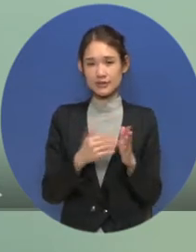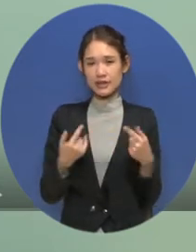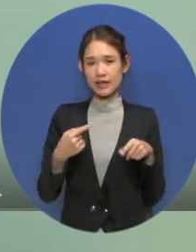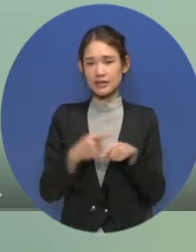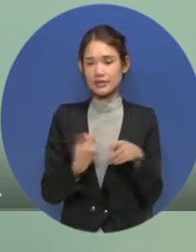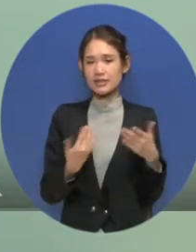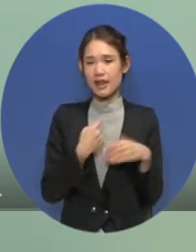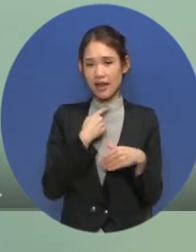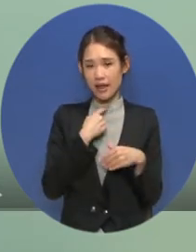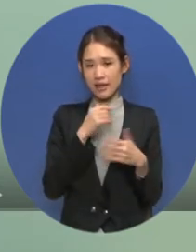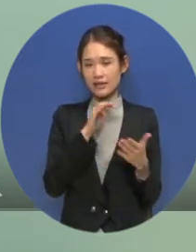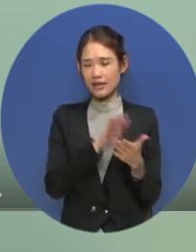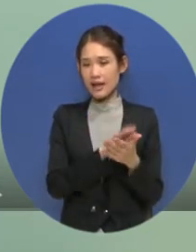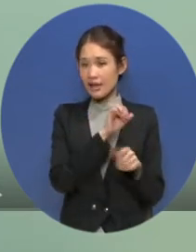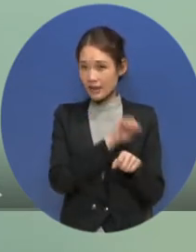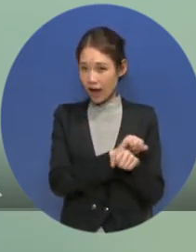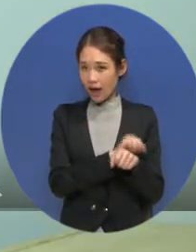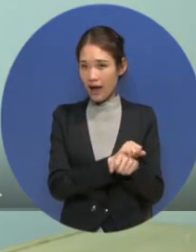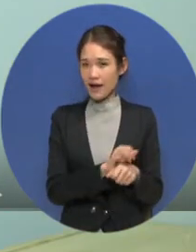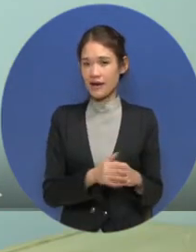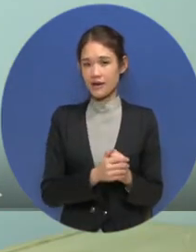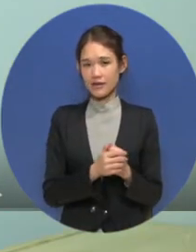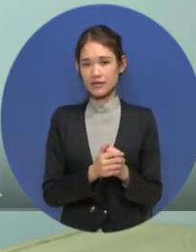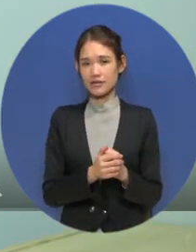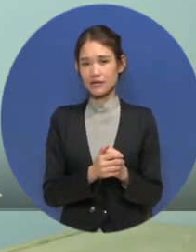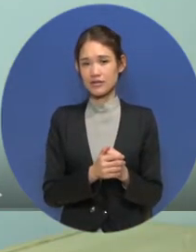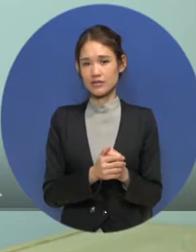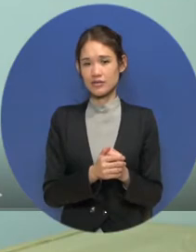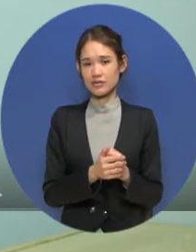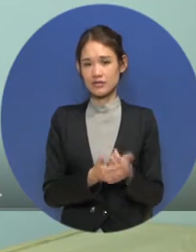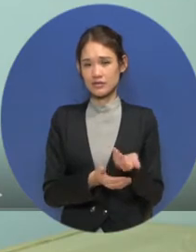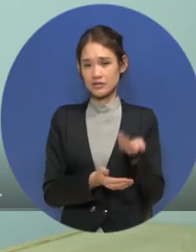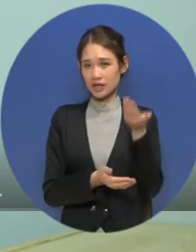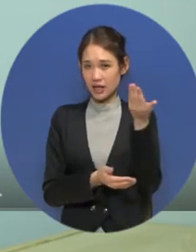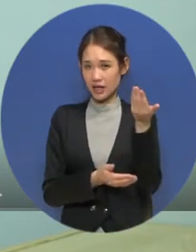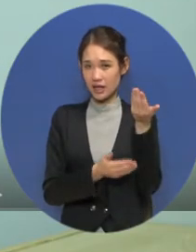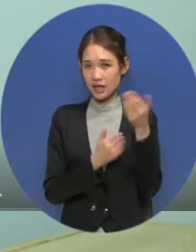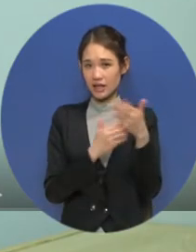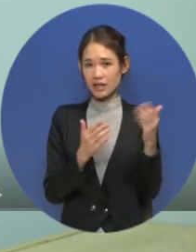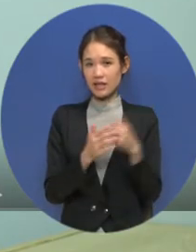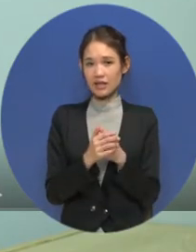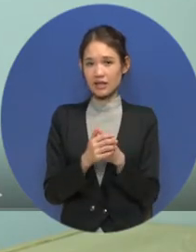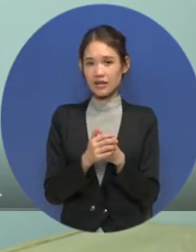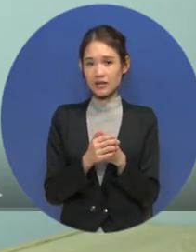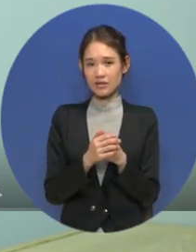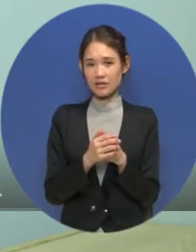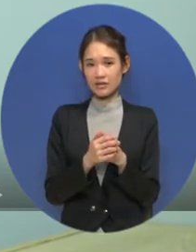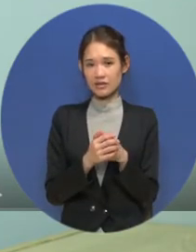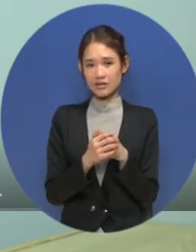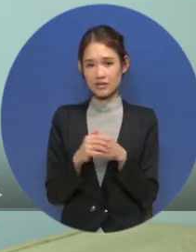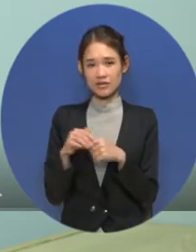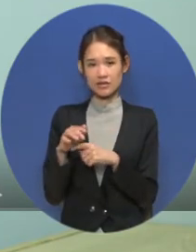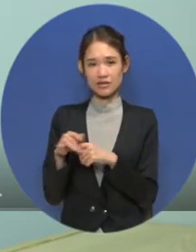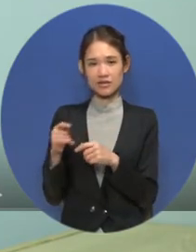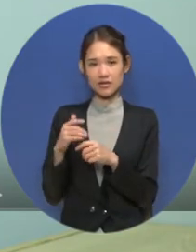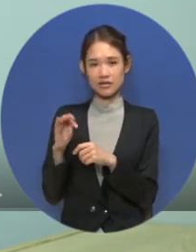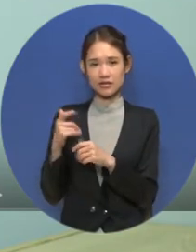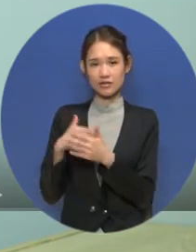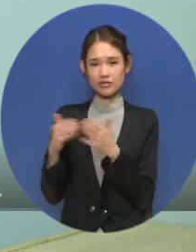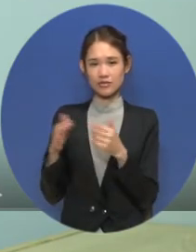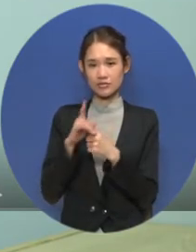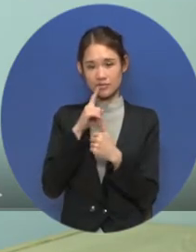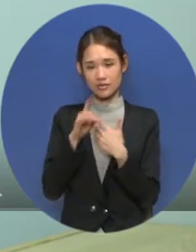지금까지 해오던 일 잘하는 친구들이고요. 말하자면 대학으로 치면 서울대생, 그렇죠? 지방대생은